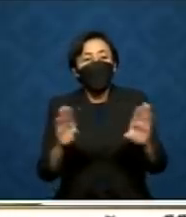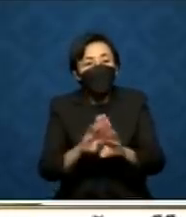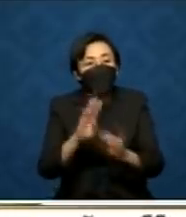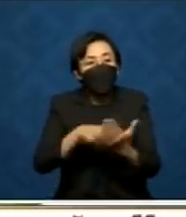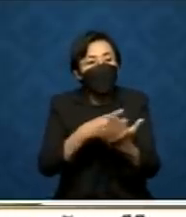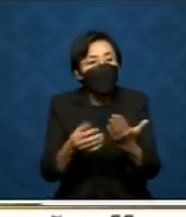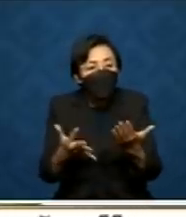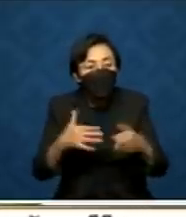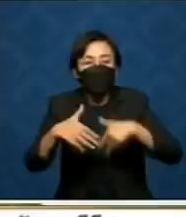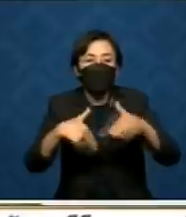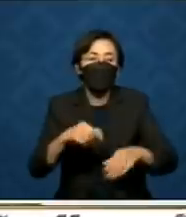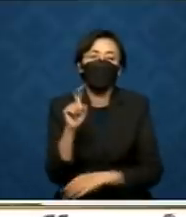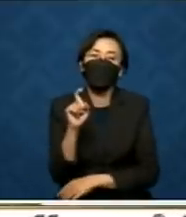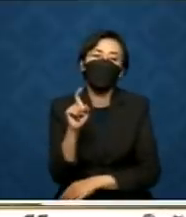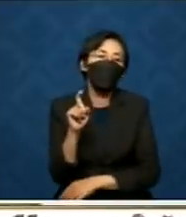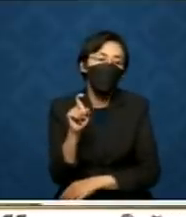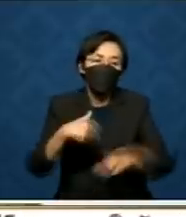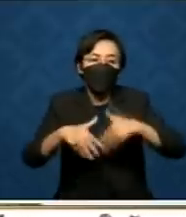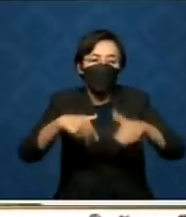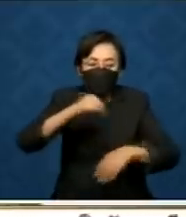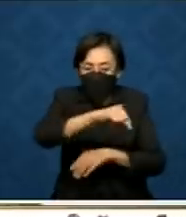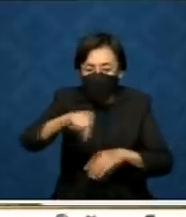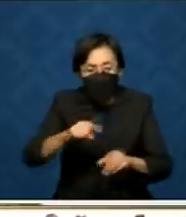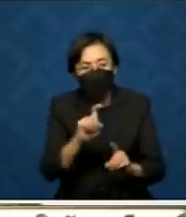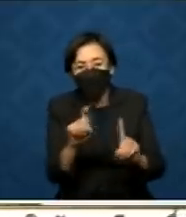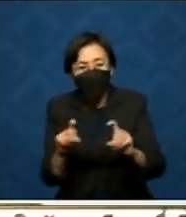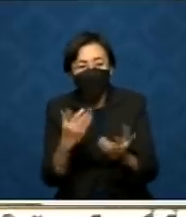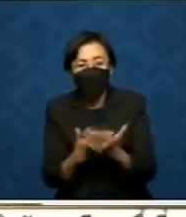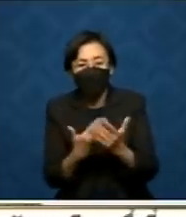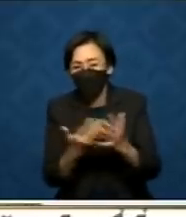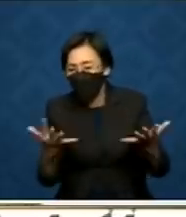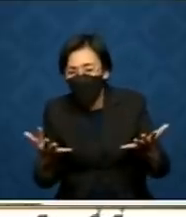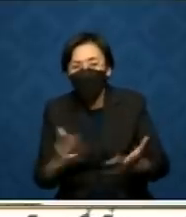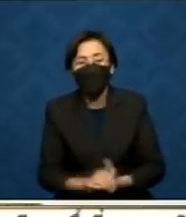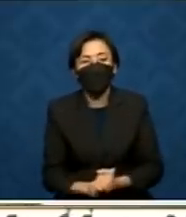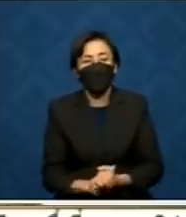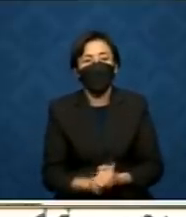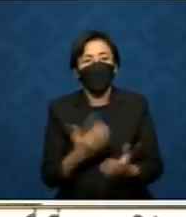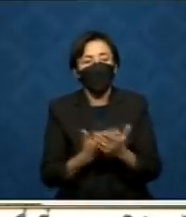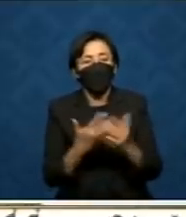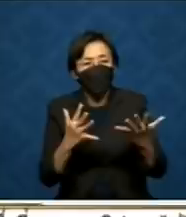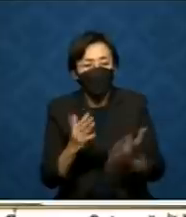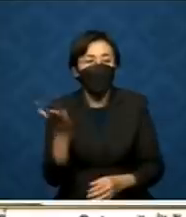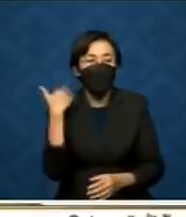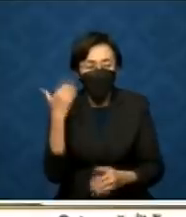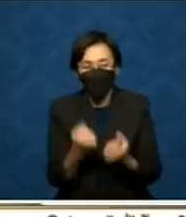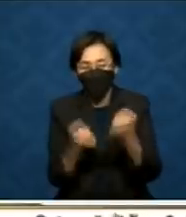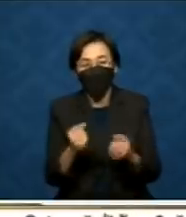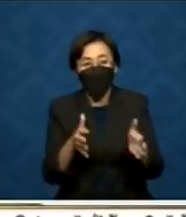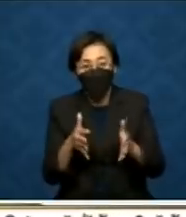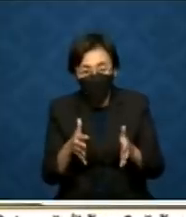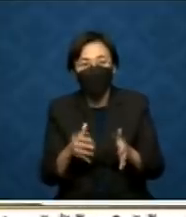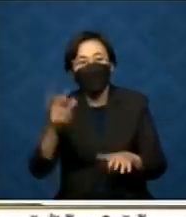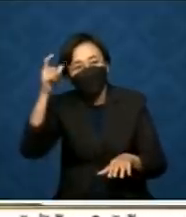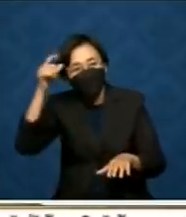ตายเลยชาวบ้านชาวบ้านรายย่อยก็ตายเงินกระจายก็ไม่มีพวกหนึ่งเคยมีรถบรรทุกคนหัวคน